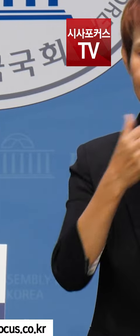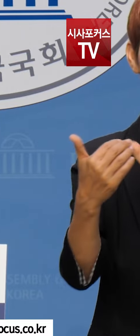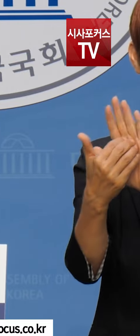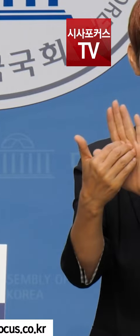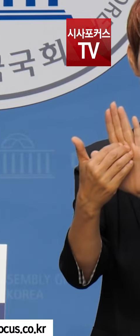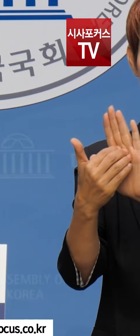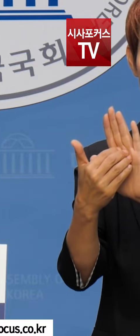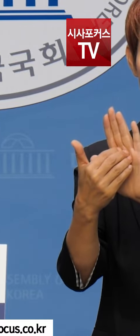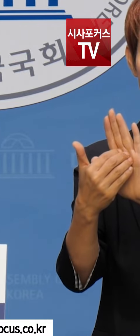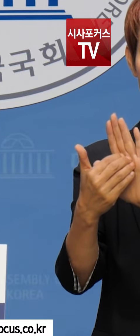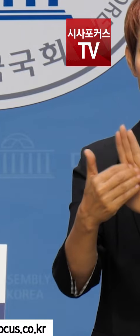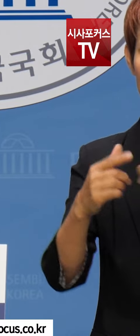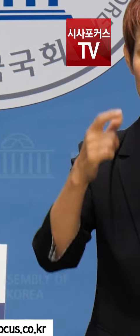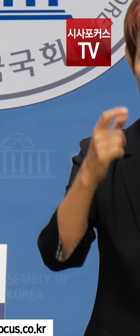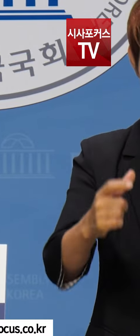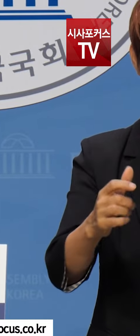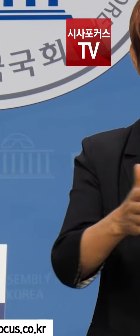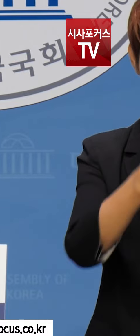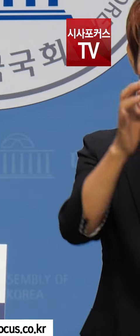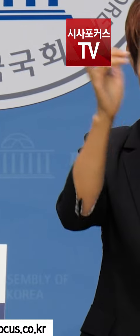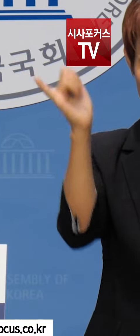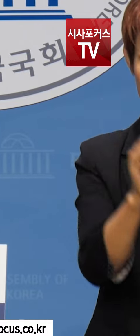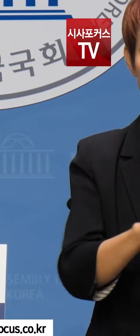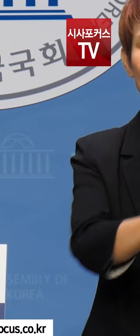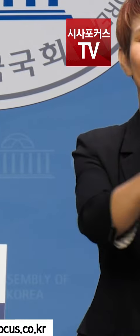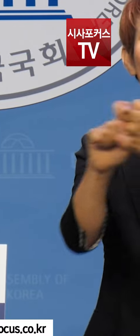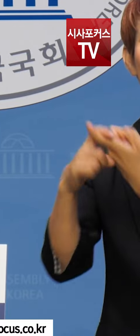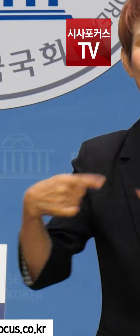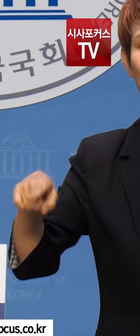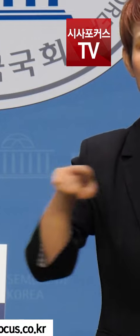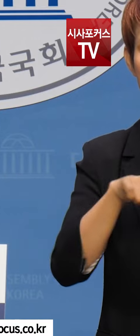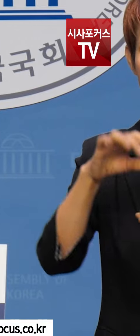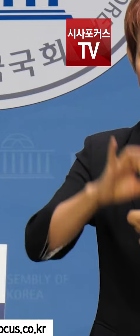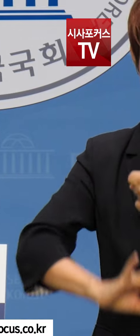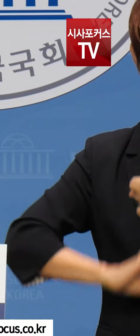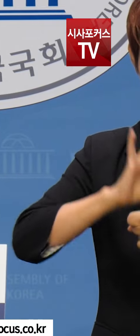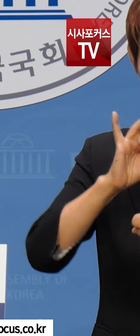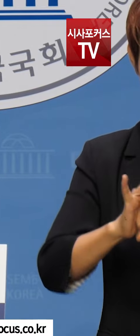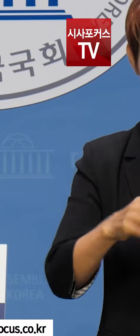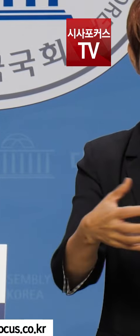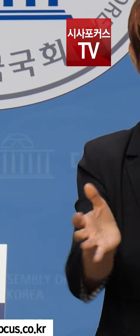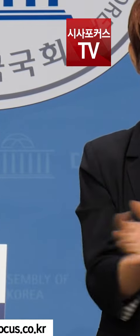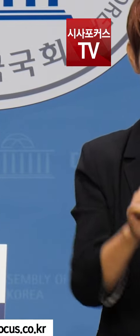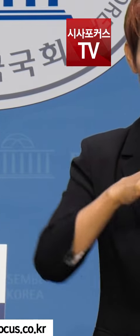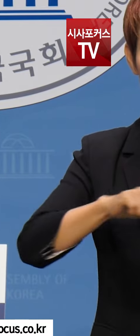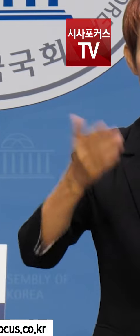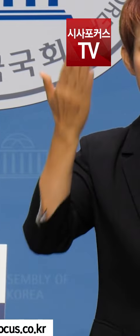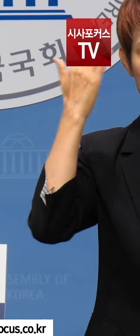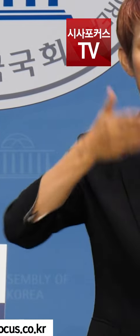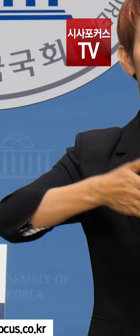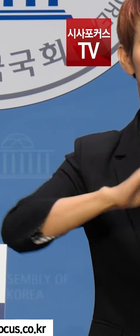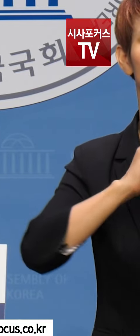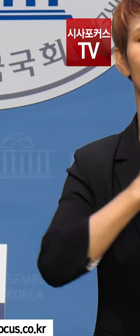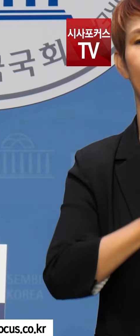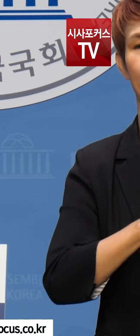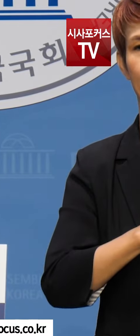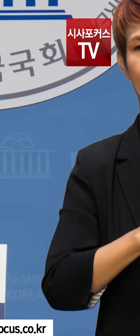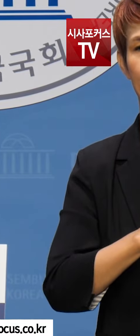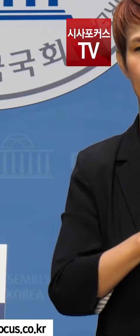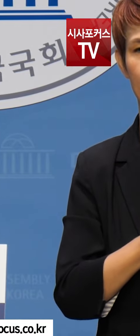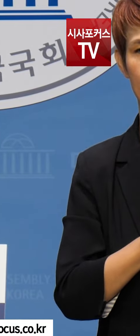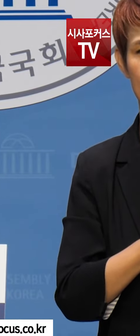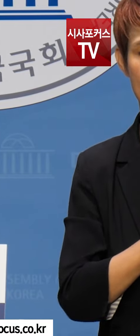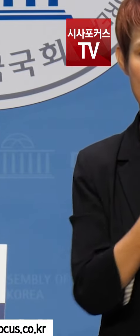지역과 시민사회와 꾸준히 연대해서 100년 정당 정치학교를 만들겠습니다.